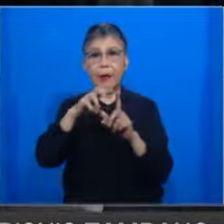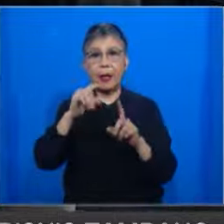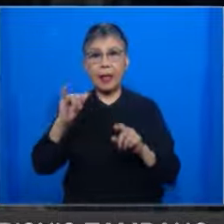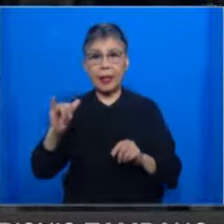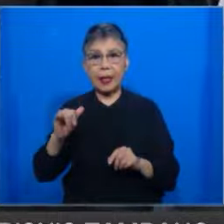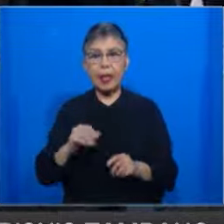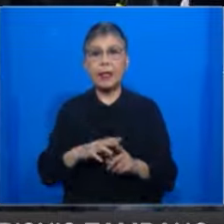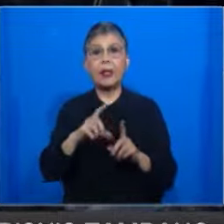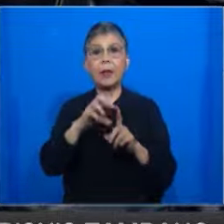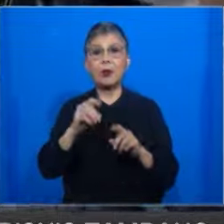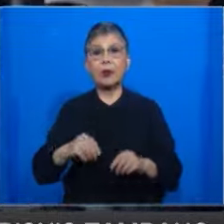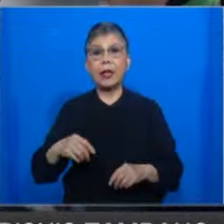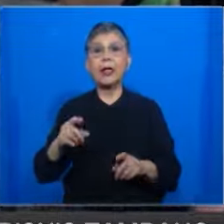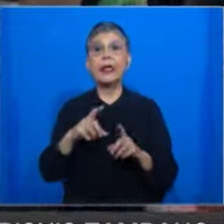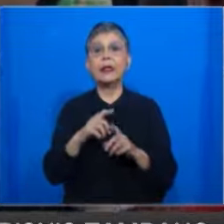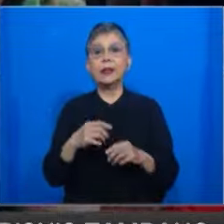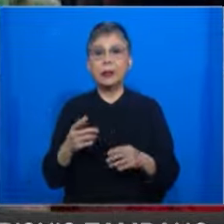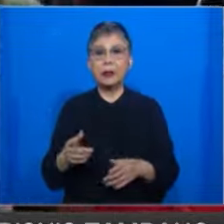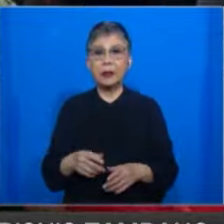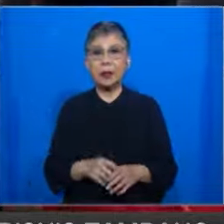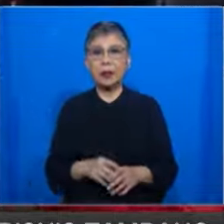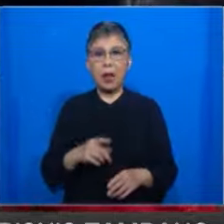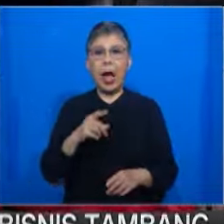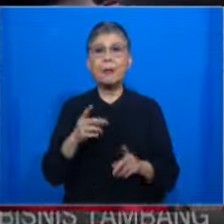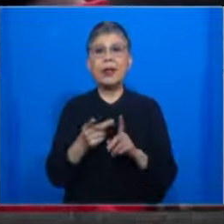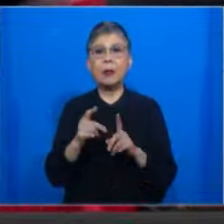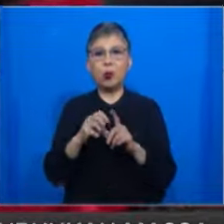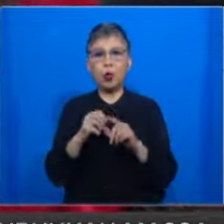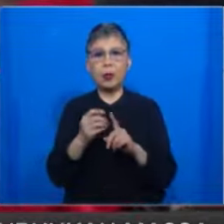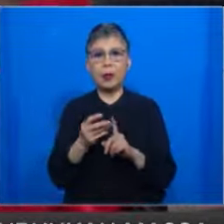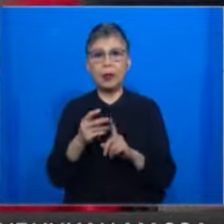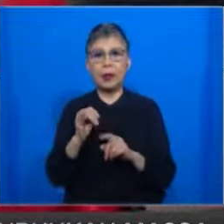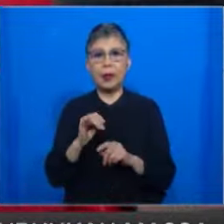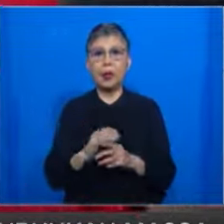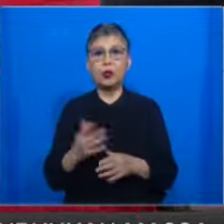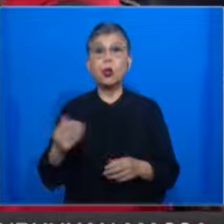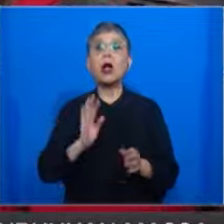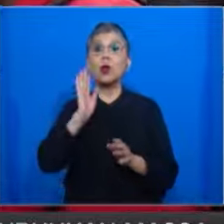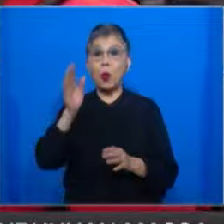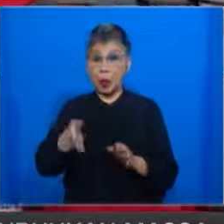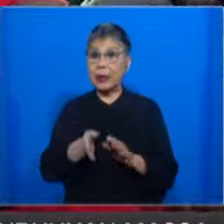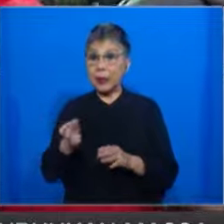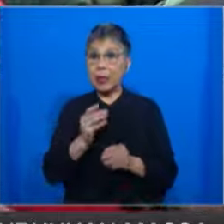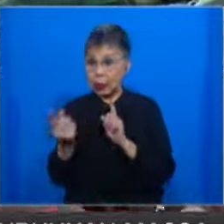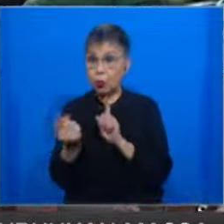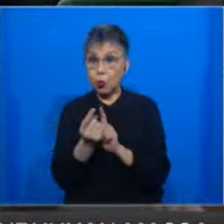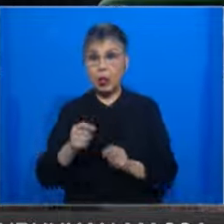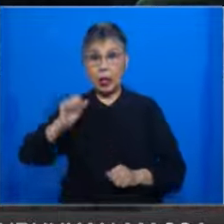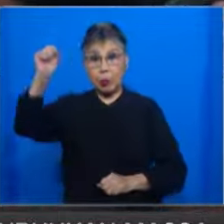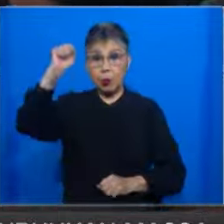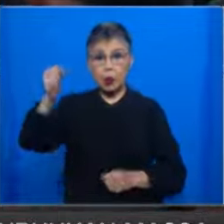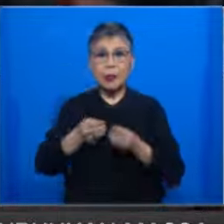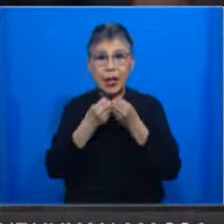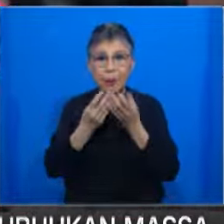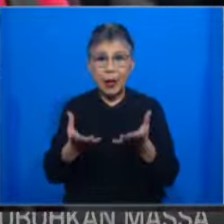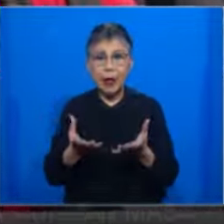sekaligus perwakilan dari Badan Legislasi DPR RI yaitu Habibur Rahman sudah keluar menemui para demonstran untuk